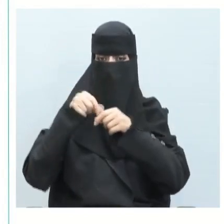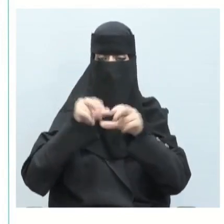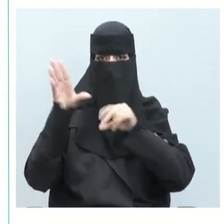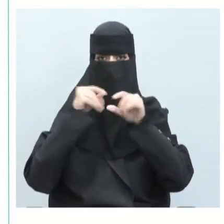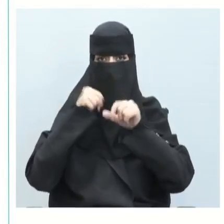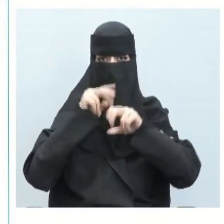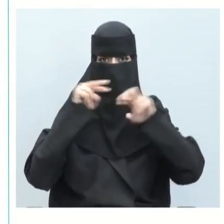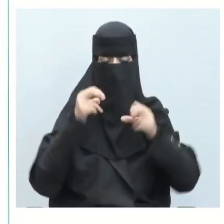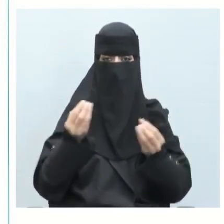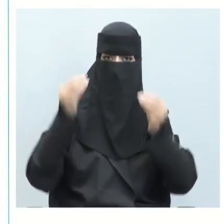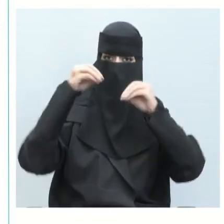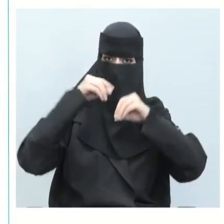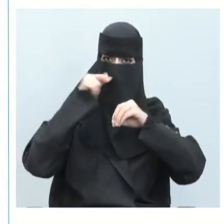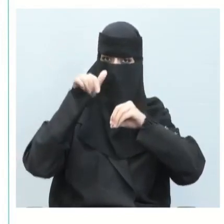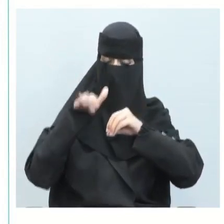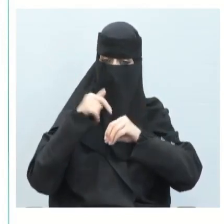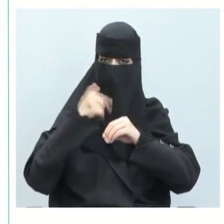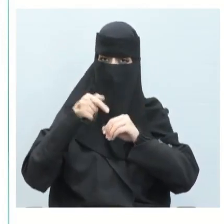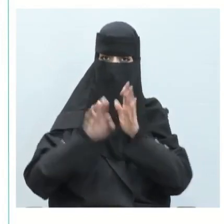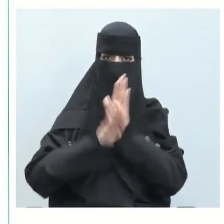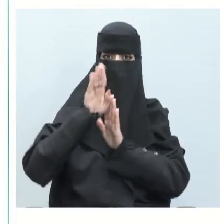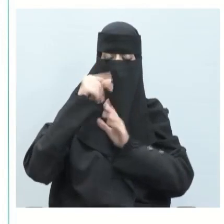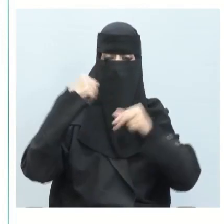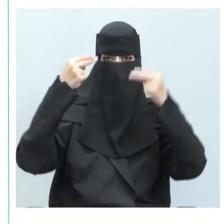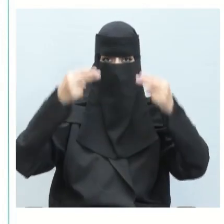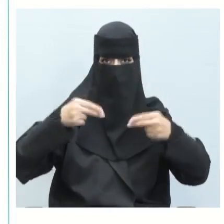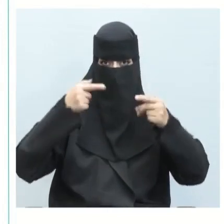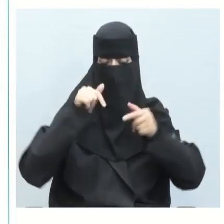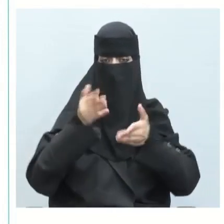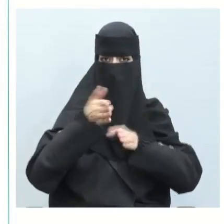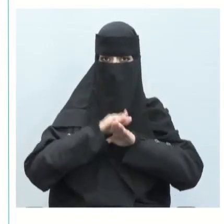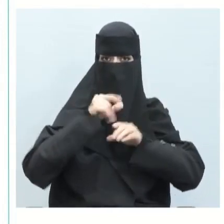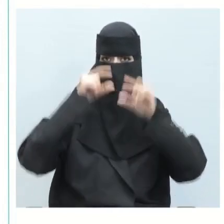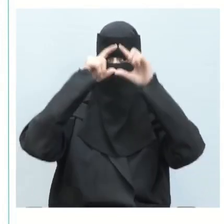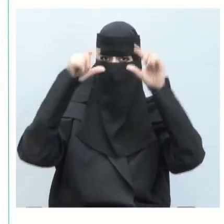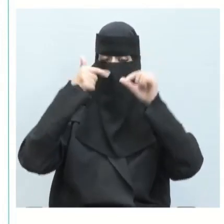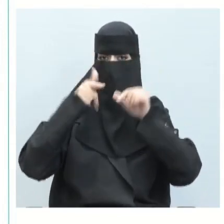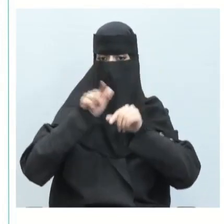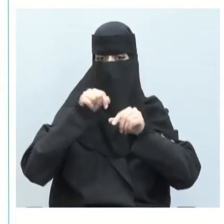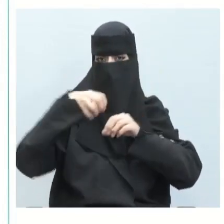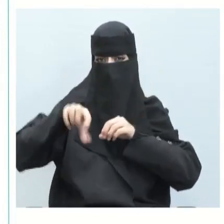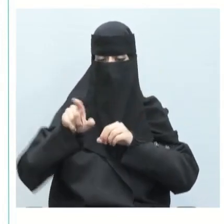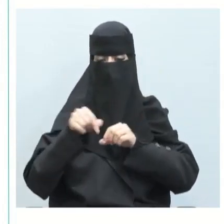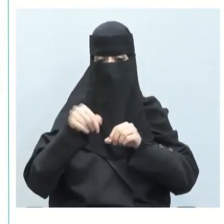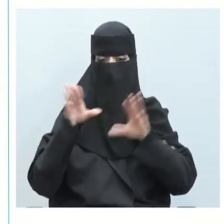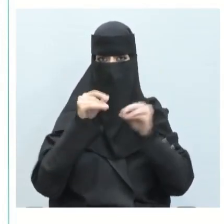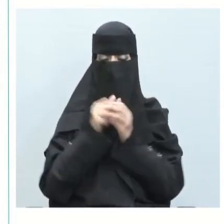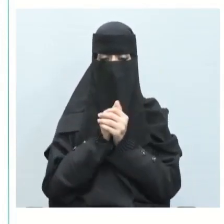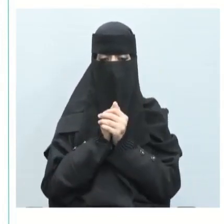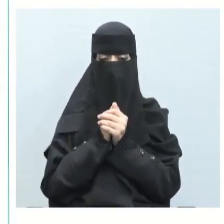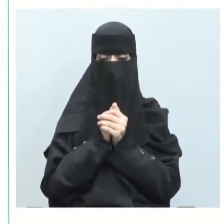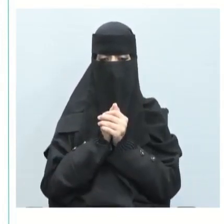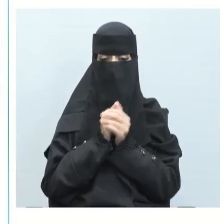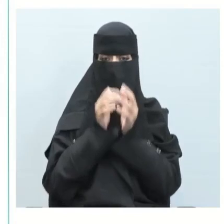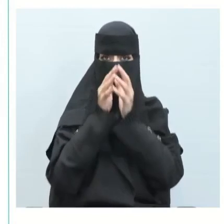نحن نبحث عن زياده في الايرادات لكي نطور الفعاليه او علامه تجاريه او لحصه في السوق اما